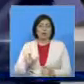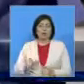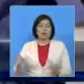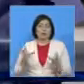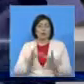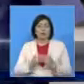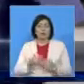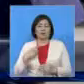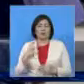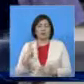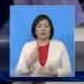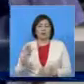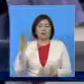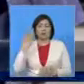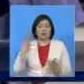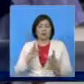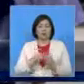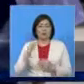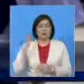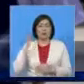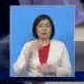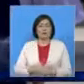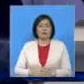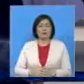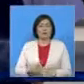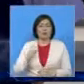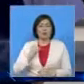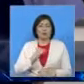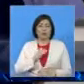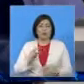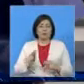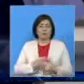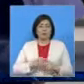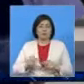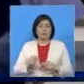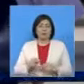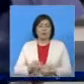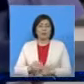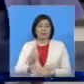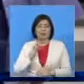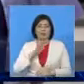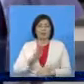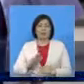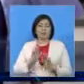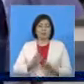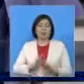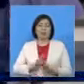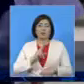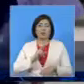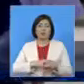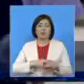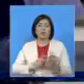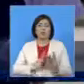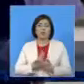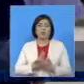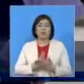бір жақты ойлаймыз, бір ғана жақты ойлаймыз. Өзімізді өзіміз тәрбиеге келтіре алмаймыз да, тек қана полиция